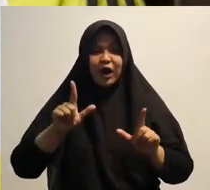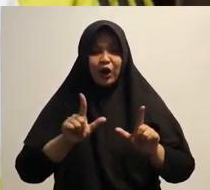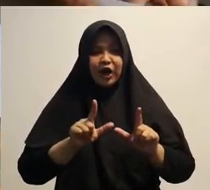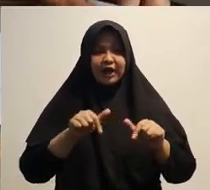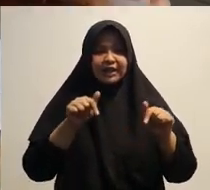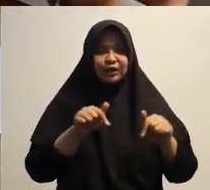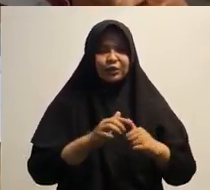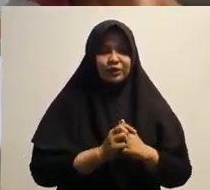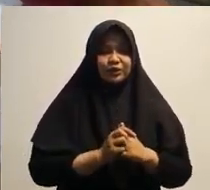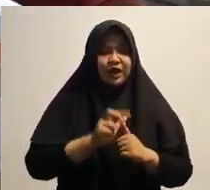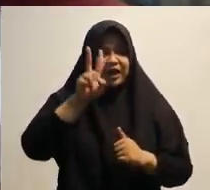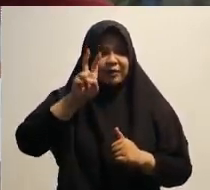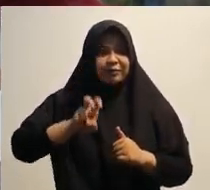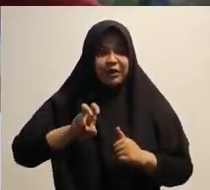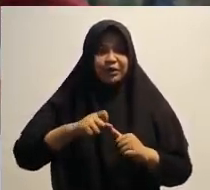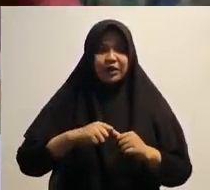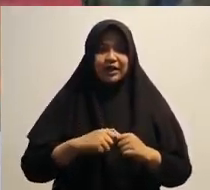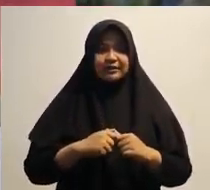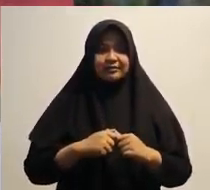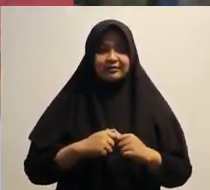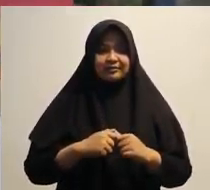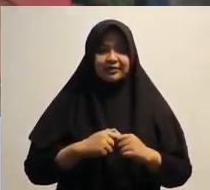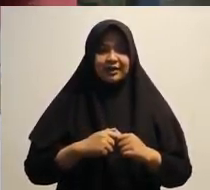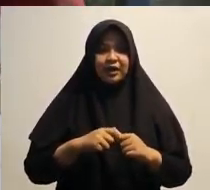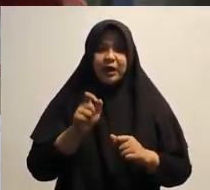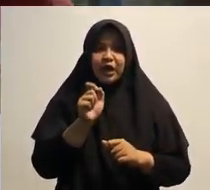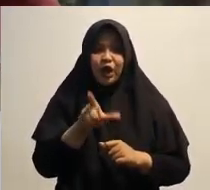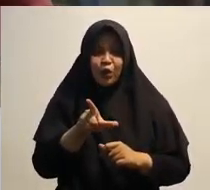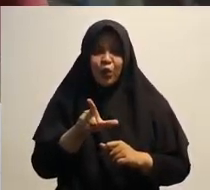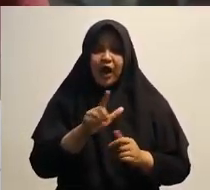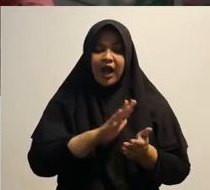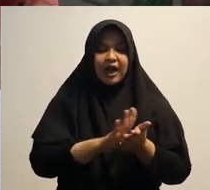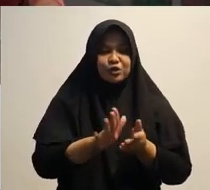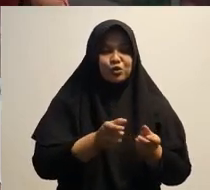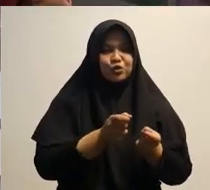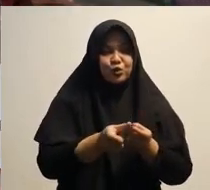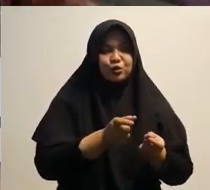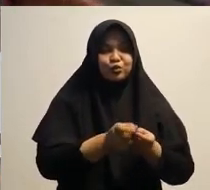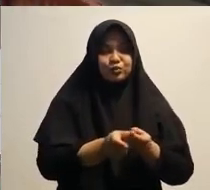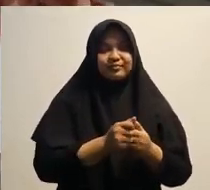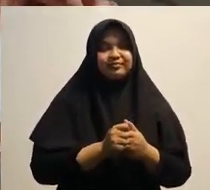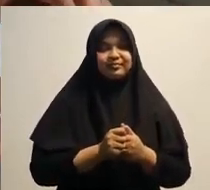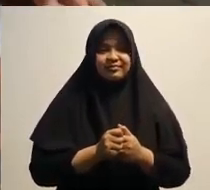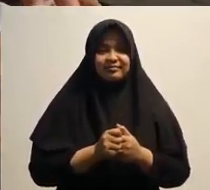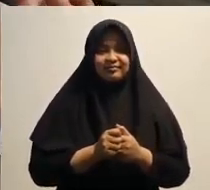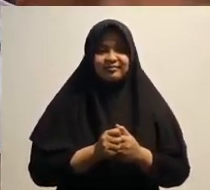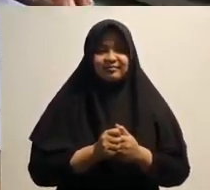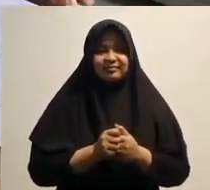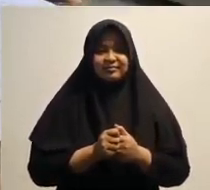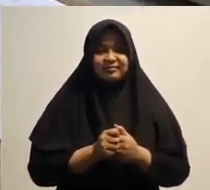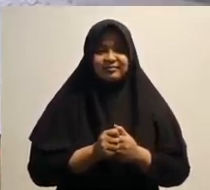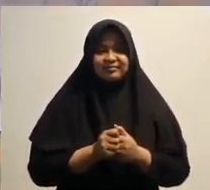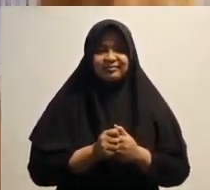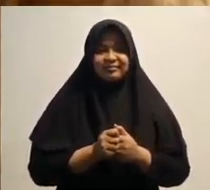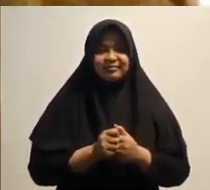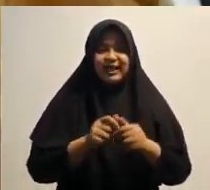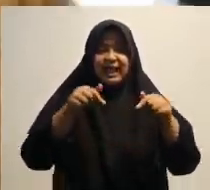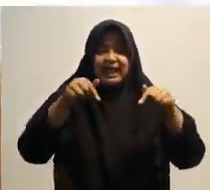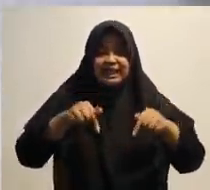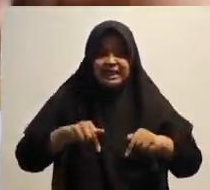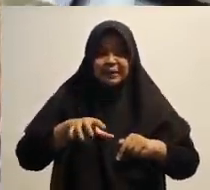elektronik bergambar yang itu menggunakan ini tidak bisa pakai uang cash untuk pengambilan sembako itu harus pakai KKS seperti